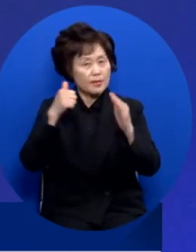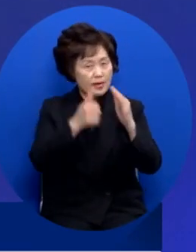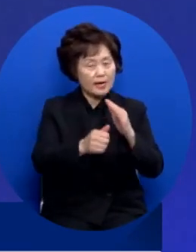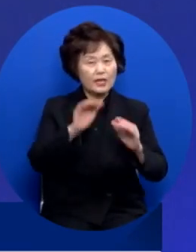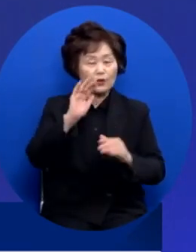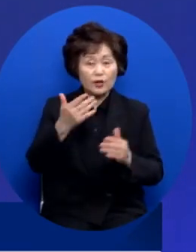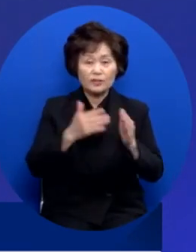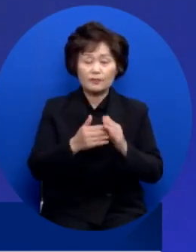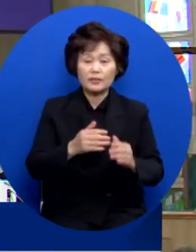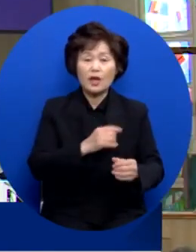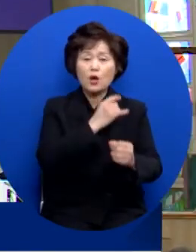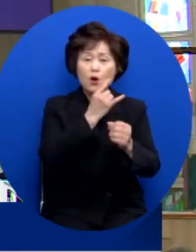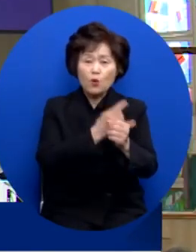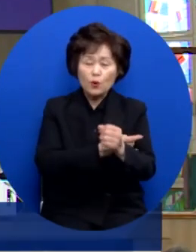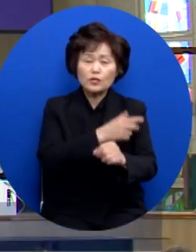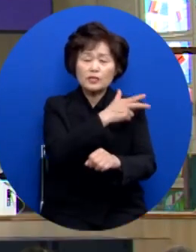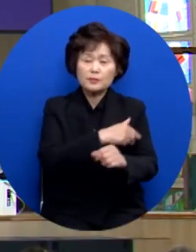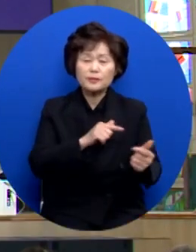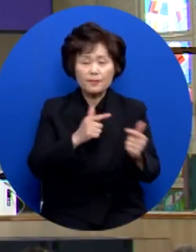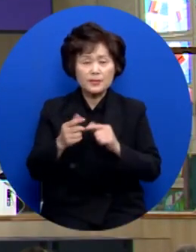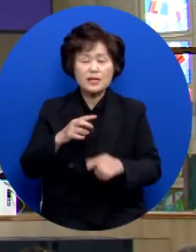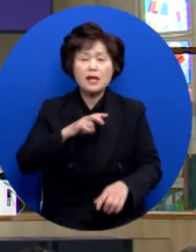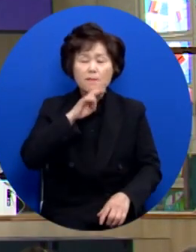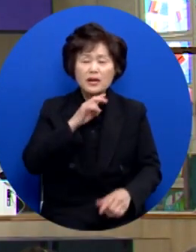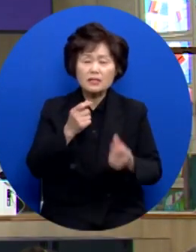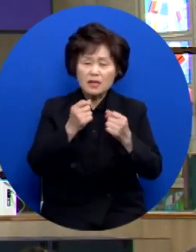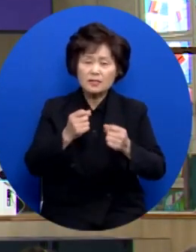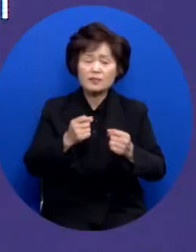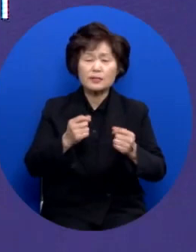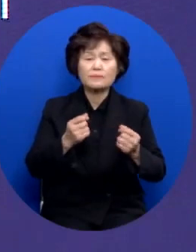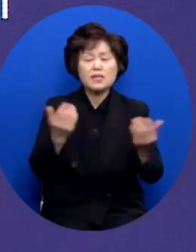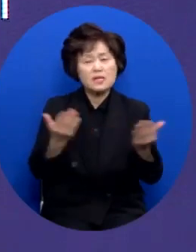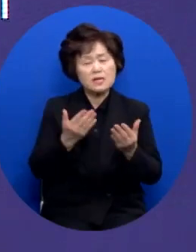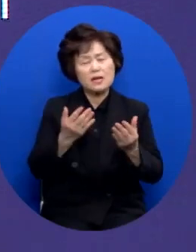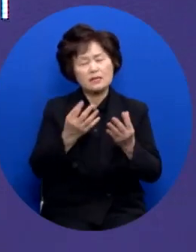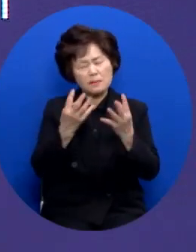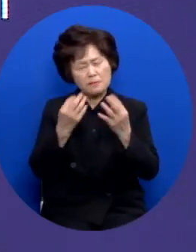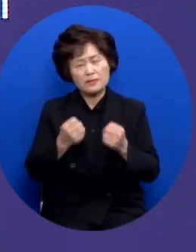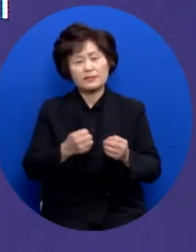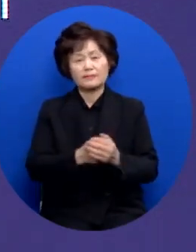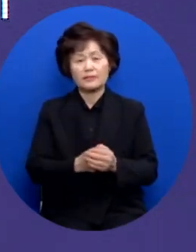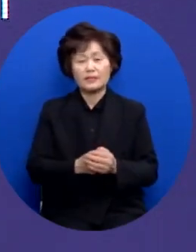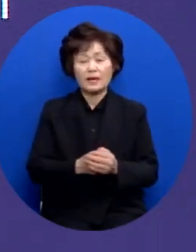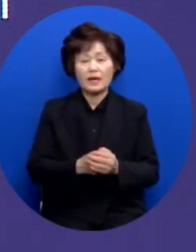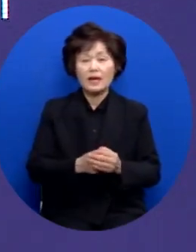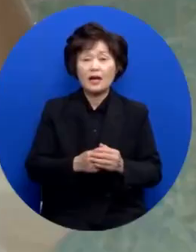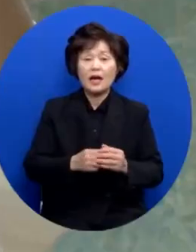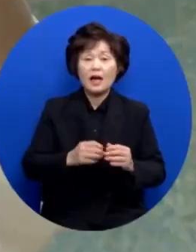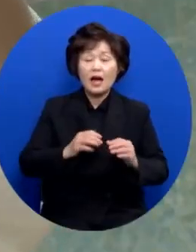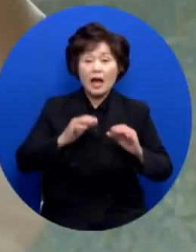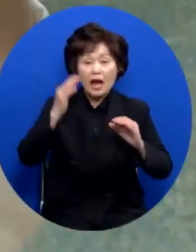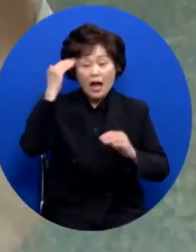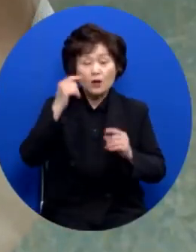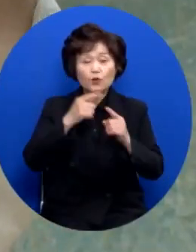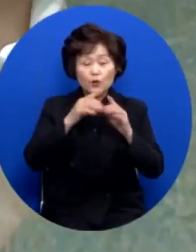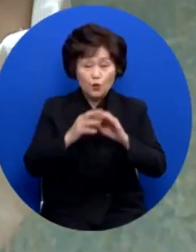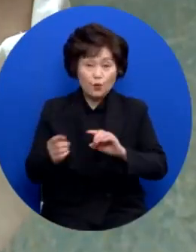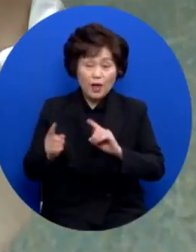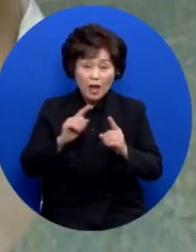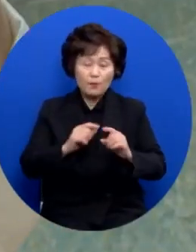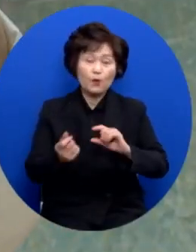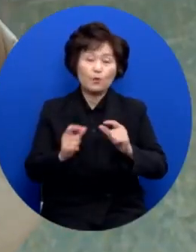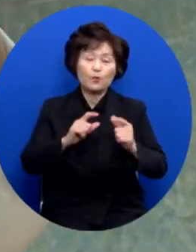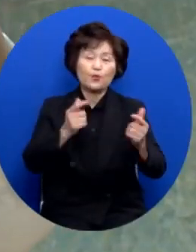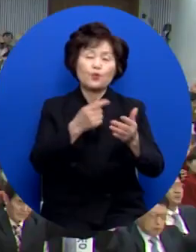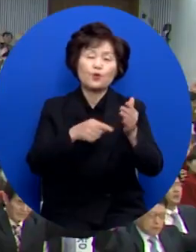하는 분들이 여기 대다수입니다. 이어진 합심 기도 시간에는 다음 세대와 대구 땅, 나아가 한국교회의 회복과 부흥을